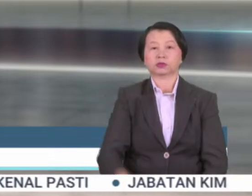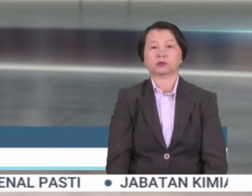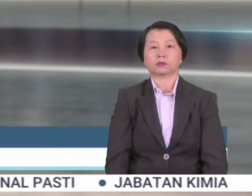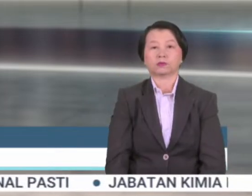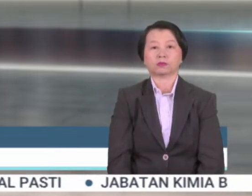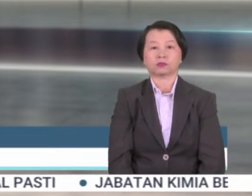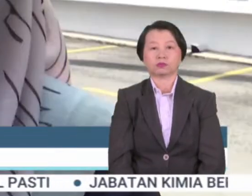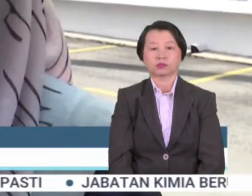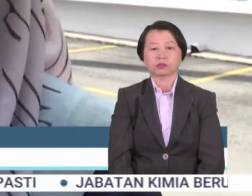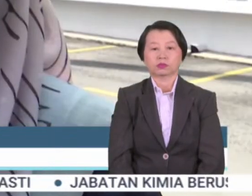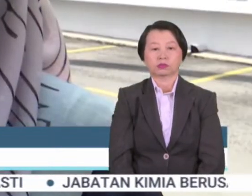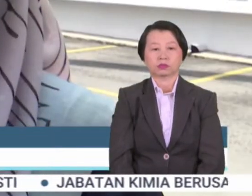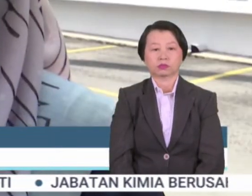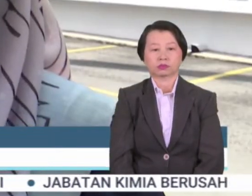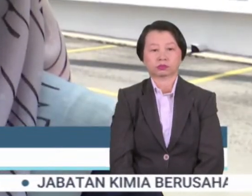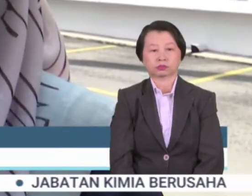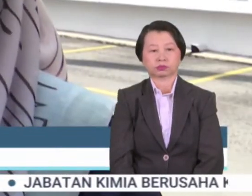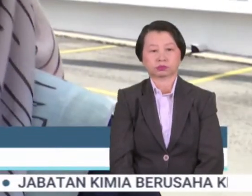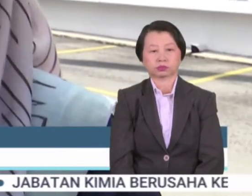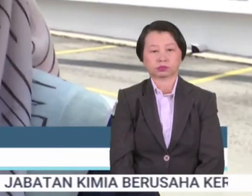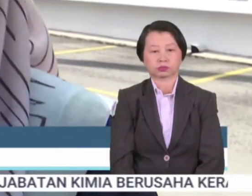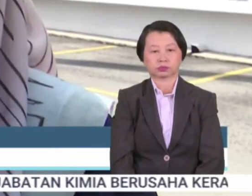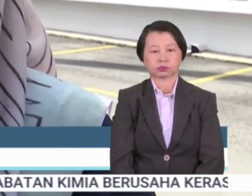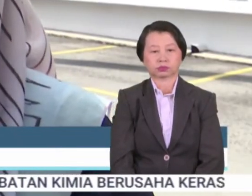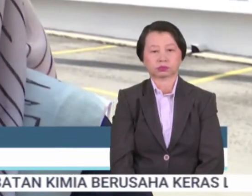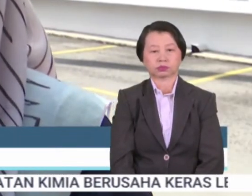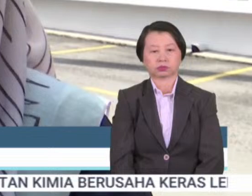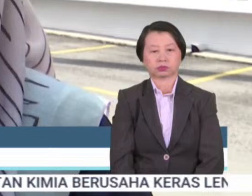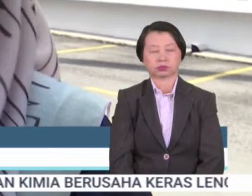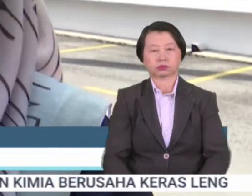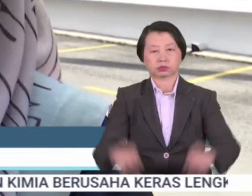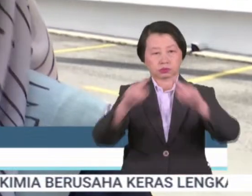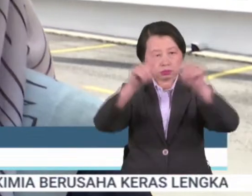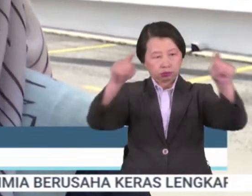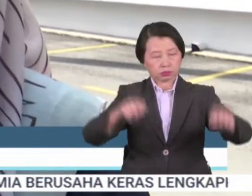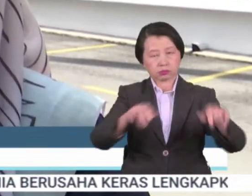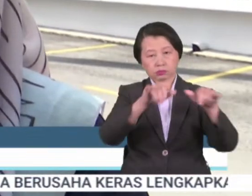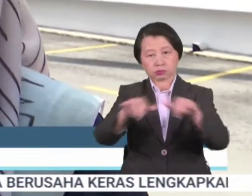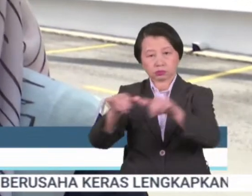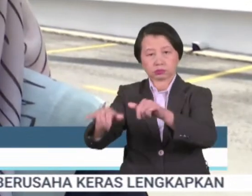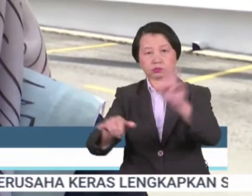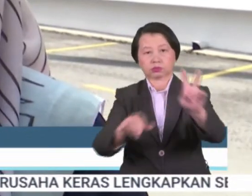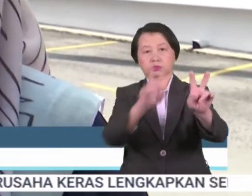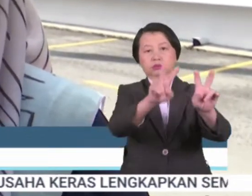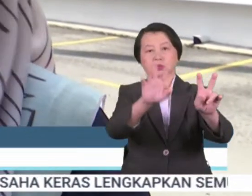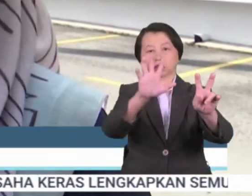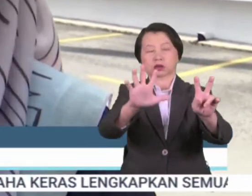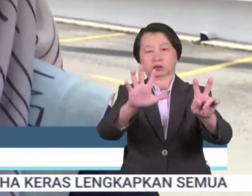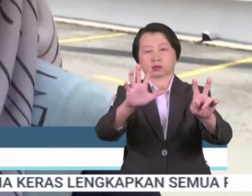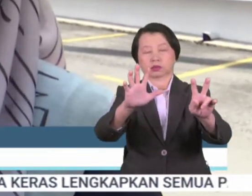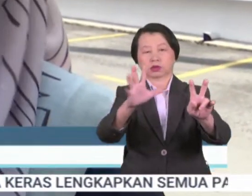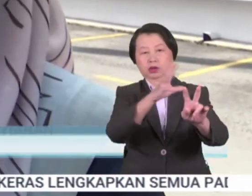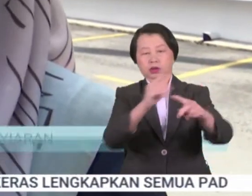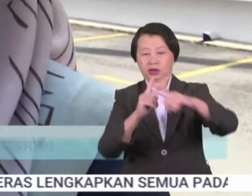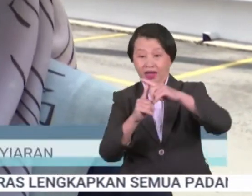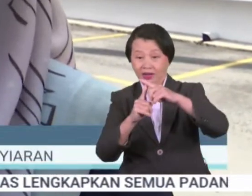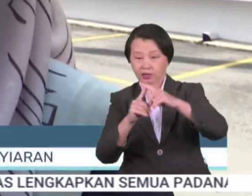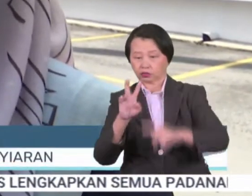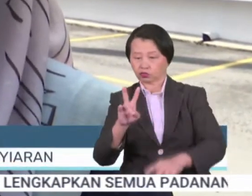kerajaan A jahin bner ni berukuran 225 kaki kali 70